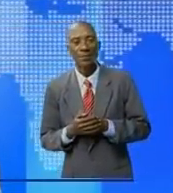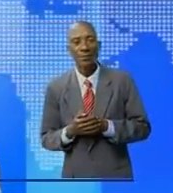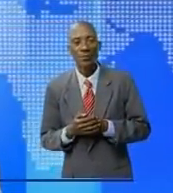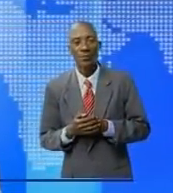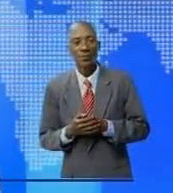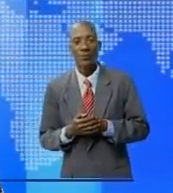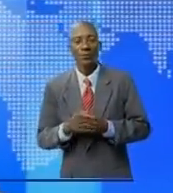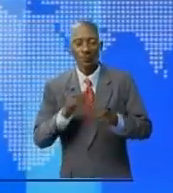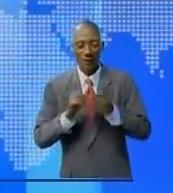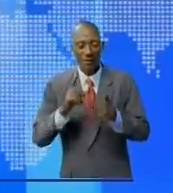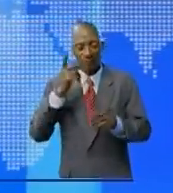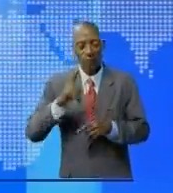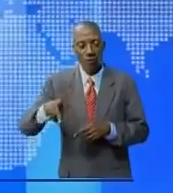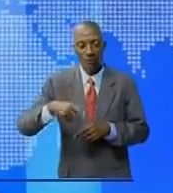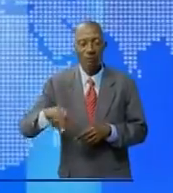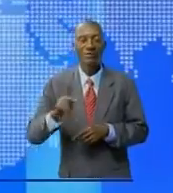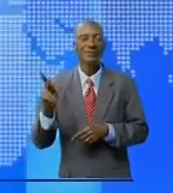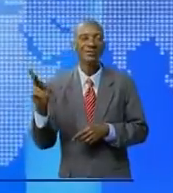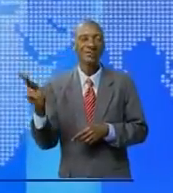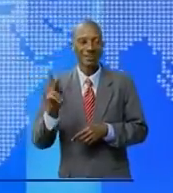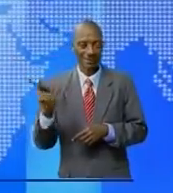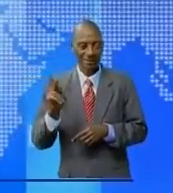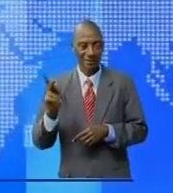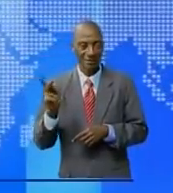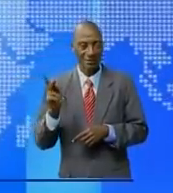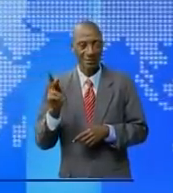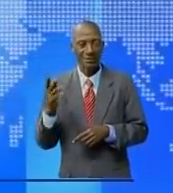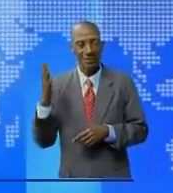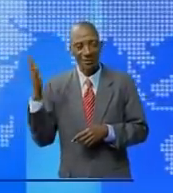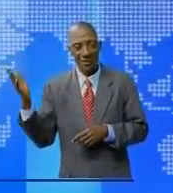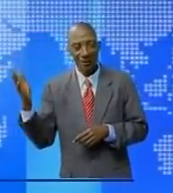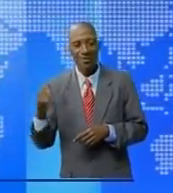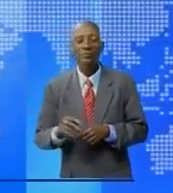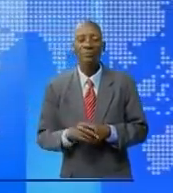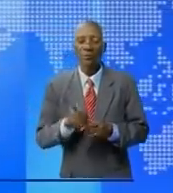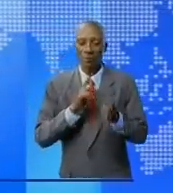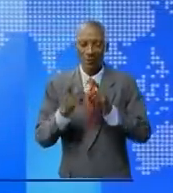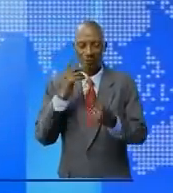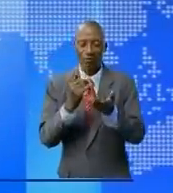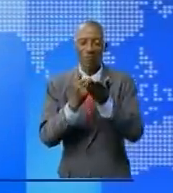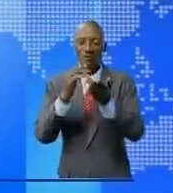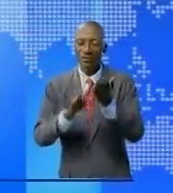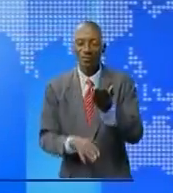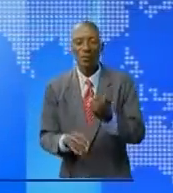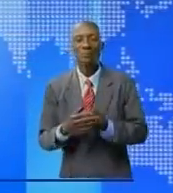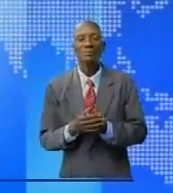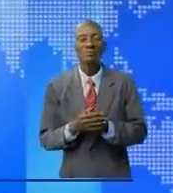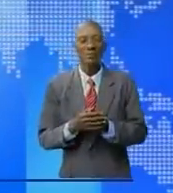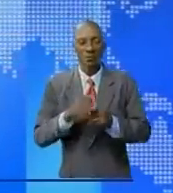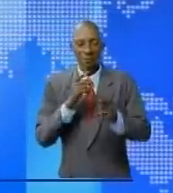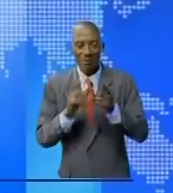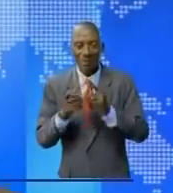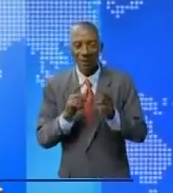la province du Kasaï présente d'énormes potentialités en termes d'investissement. Le gouverneur de cette province, Dieudonné Pimé, qui